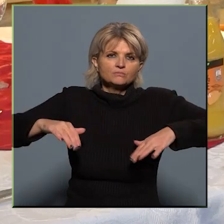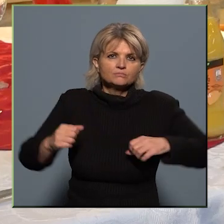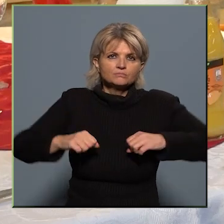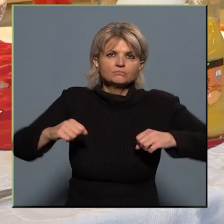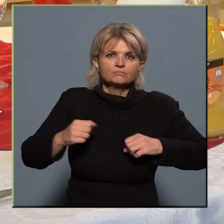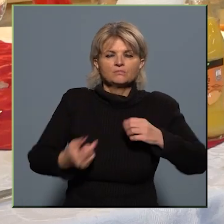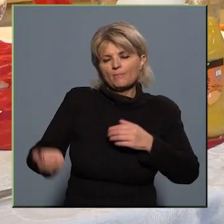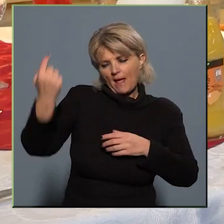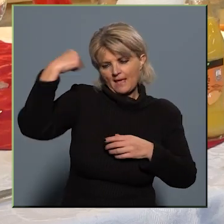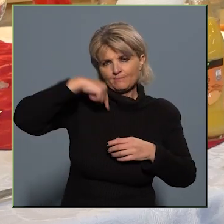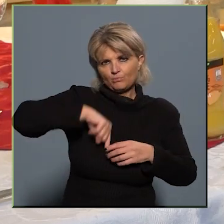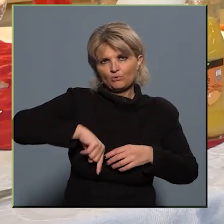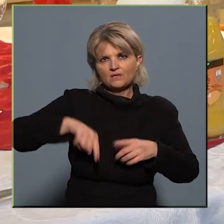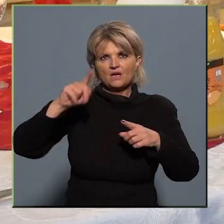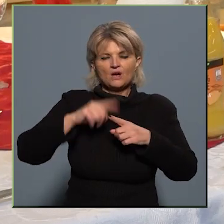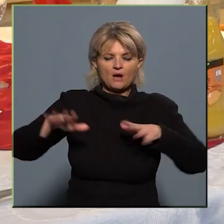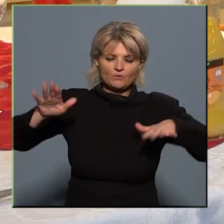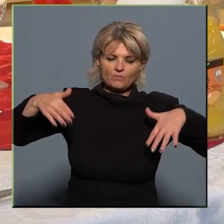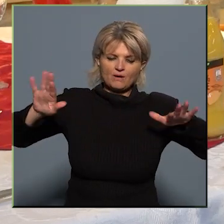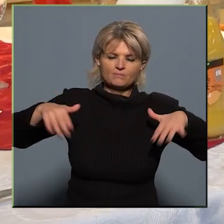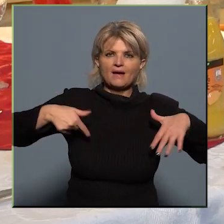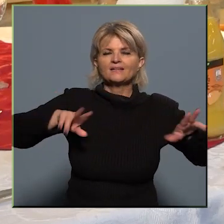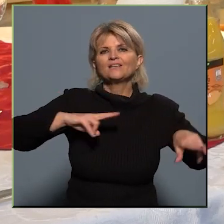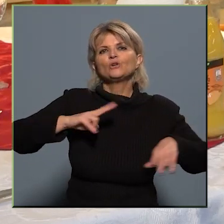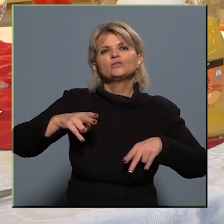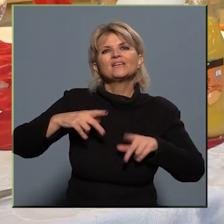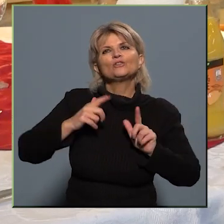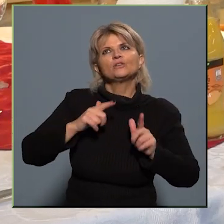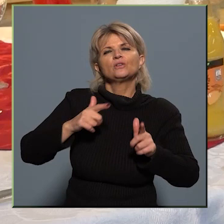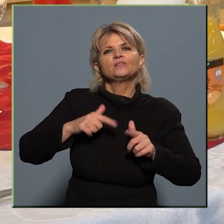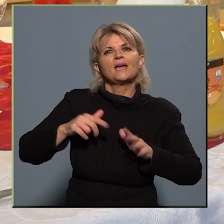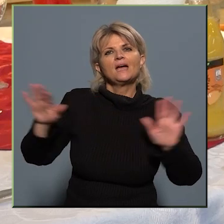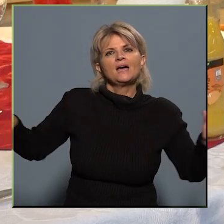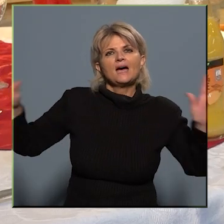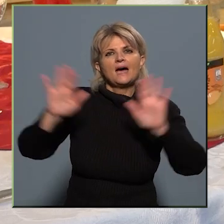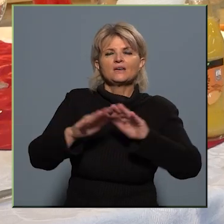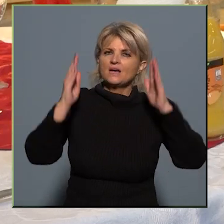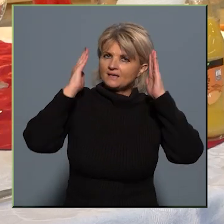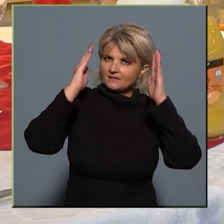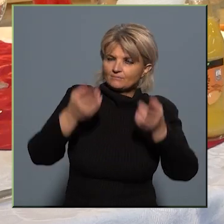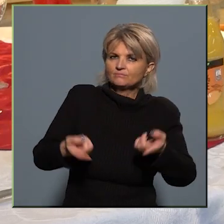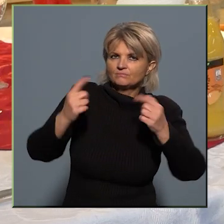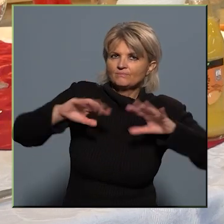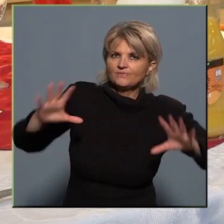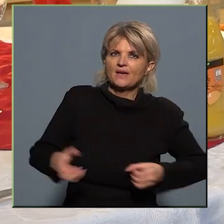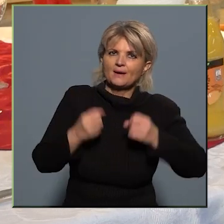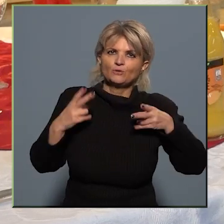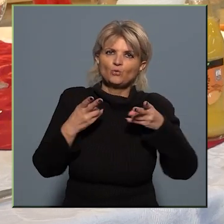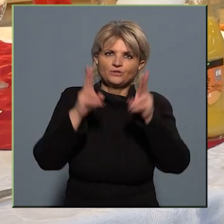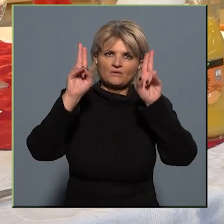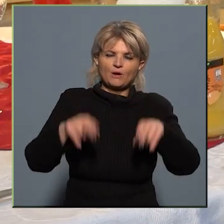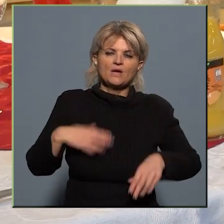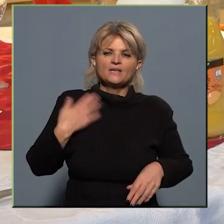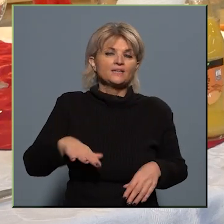belém bújt, apró madár, kitöltött árnyékát. Hitem kámzsájából terem útra való,